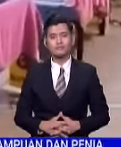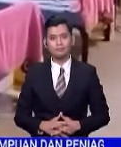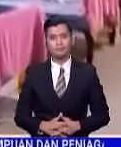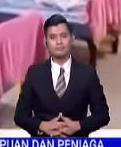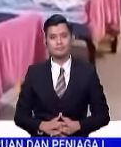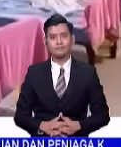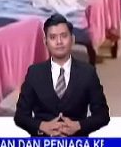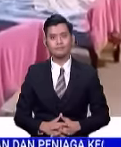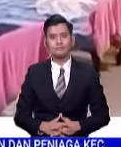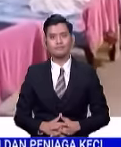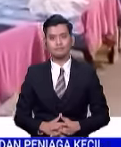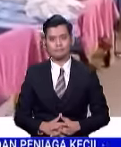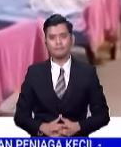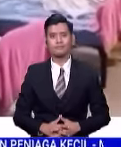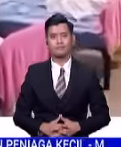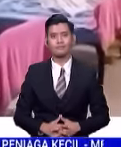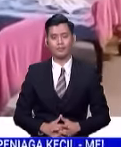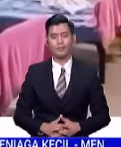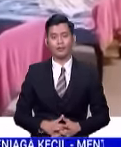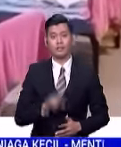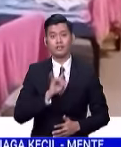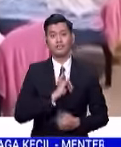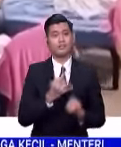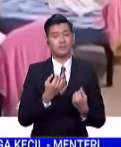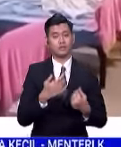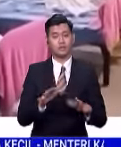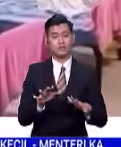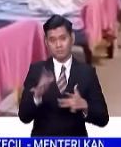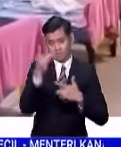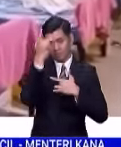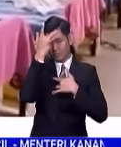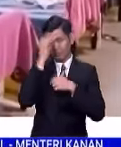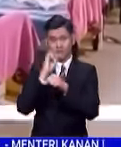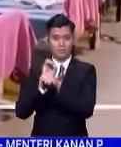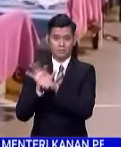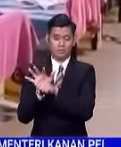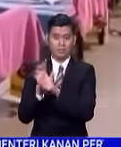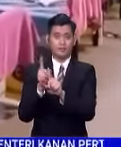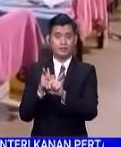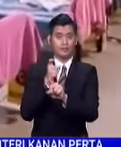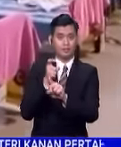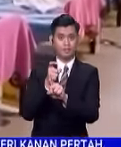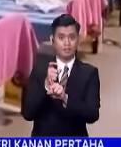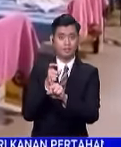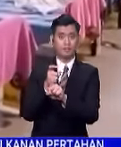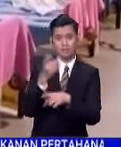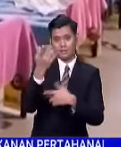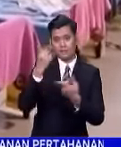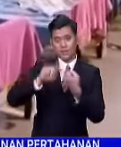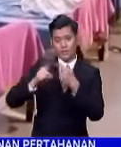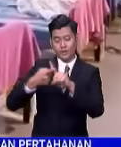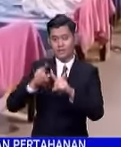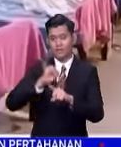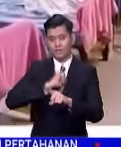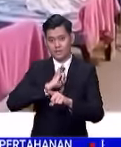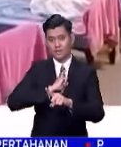Saya pun terkena jangkitan COVID-19 ini daripada kenalan bapa saya.